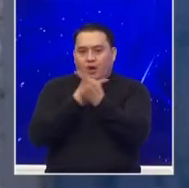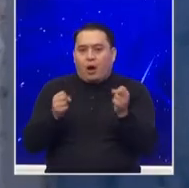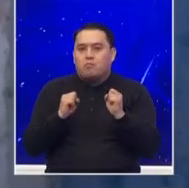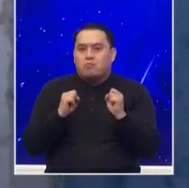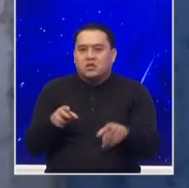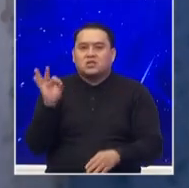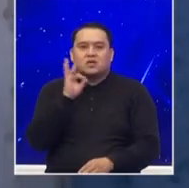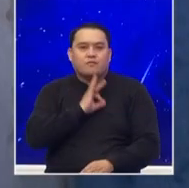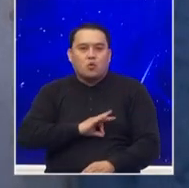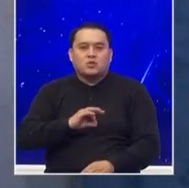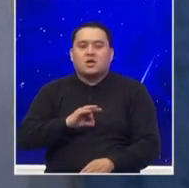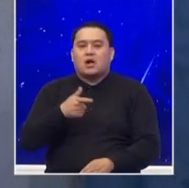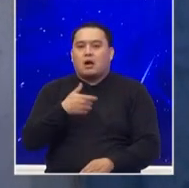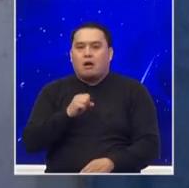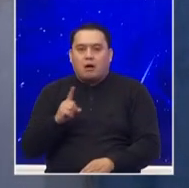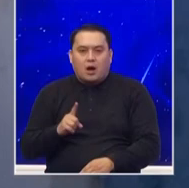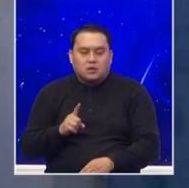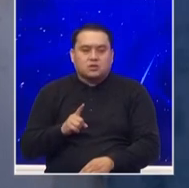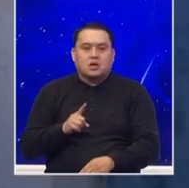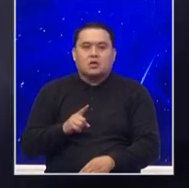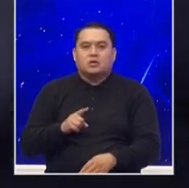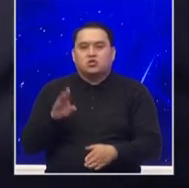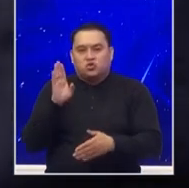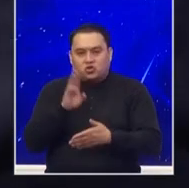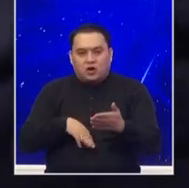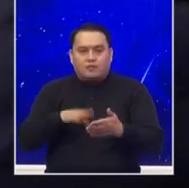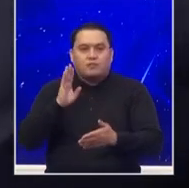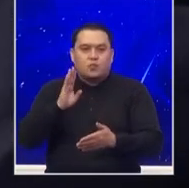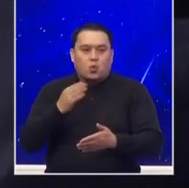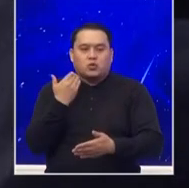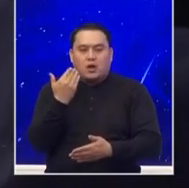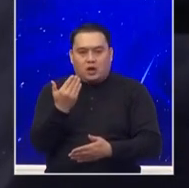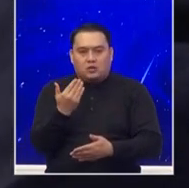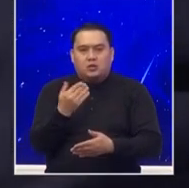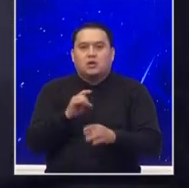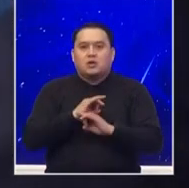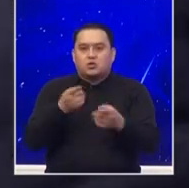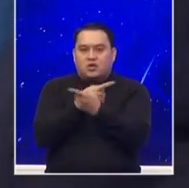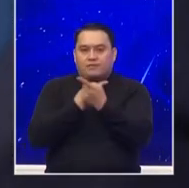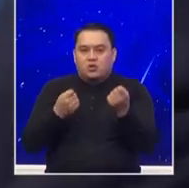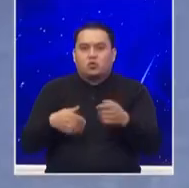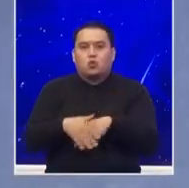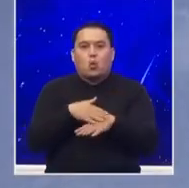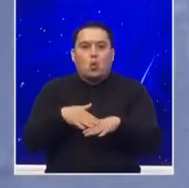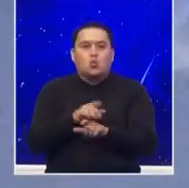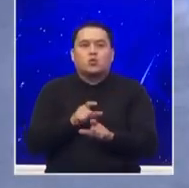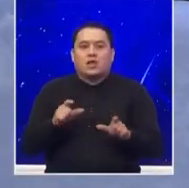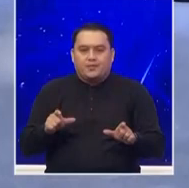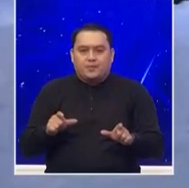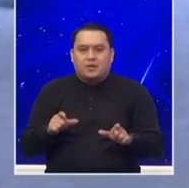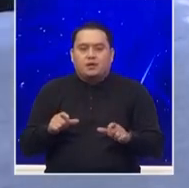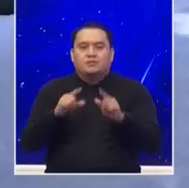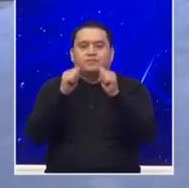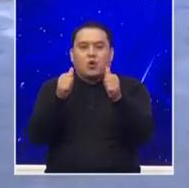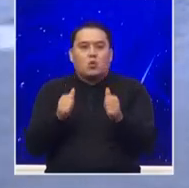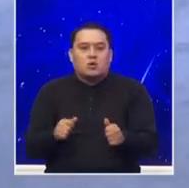опасности использования газовых баллонов и предусмотренных за это штрафов. А те, в свою очередь, доносят информацию до жильцов. У входа в подъезд